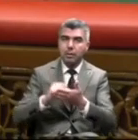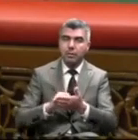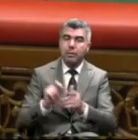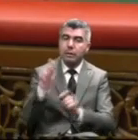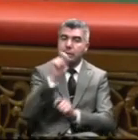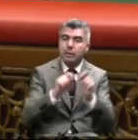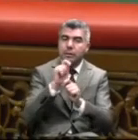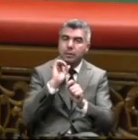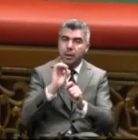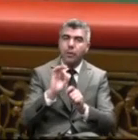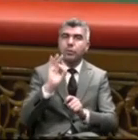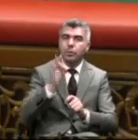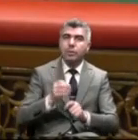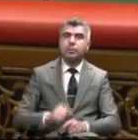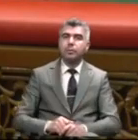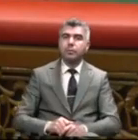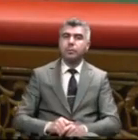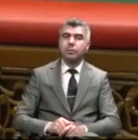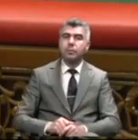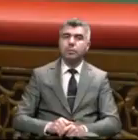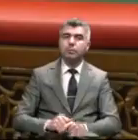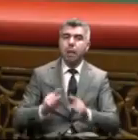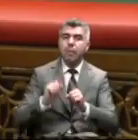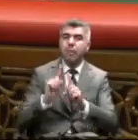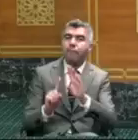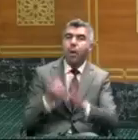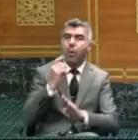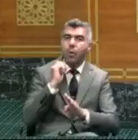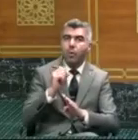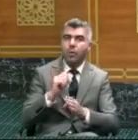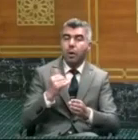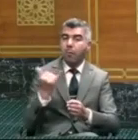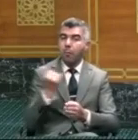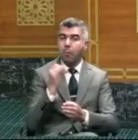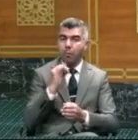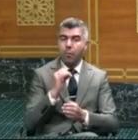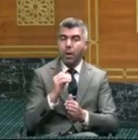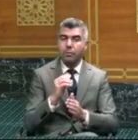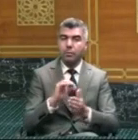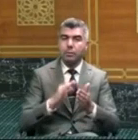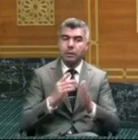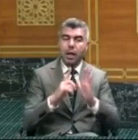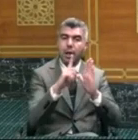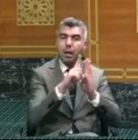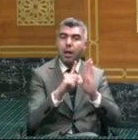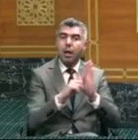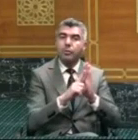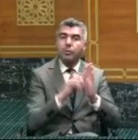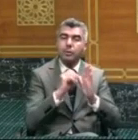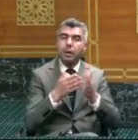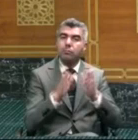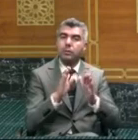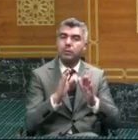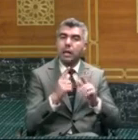القيام به في عمليه اوليه همت مرسوما مرتبطا بفتح